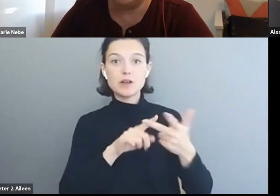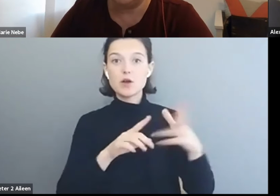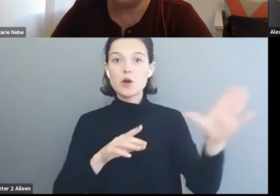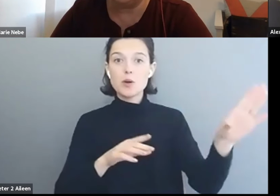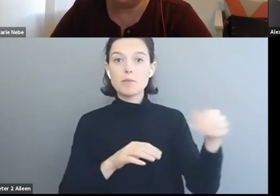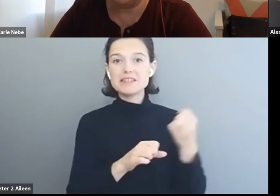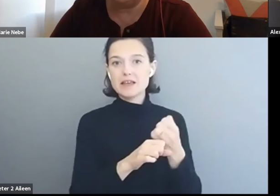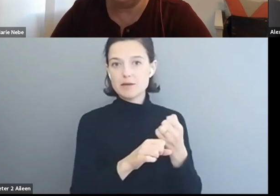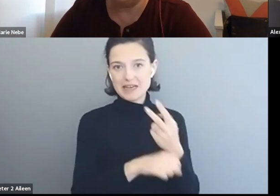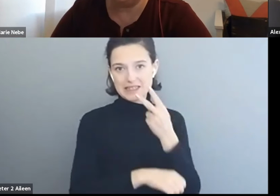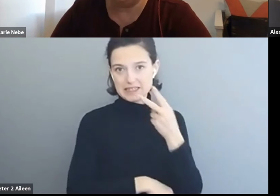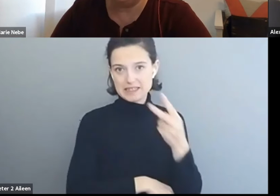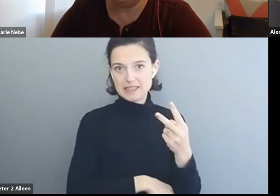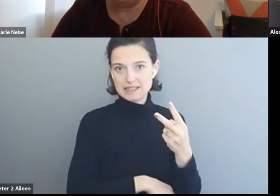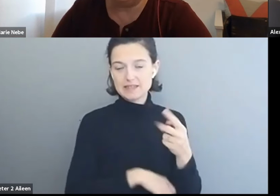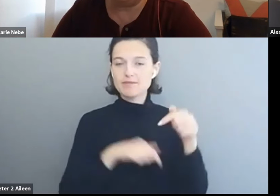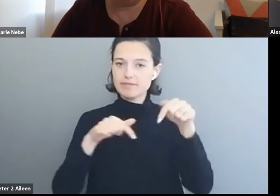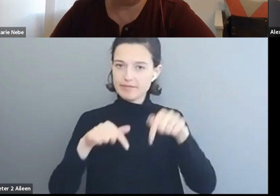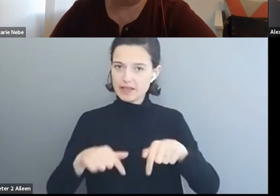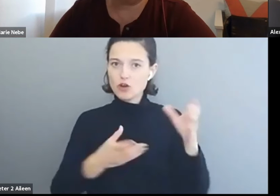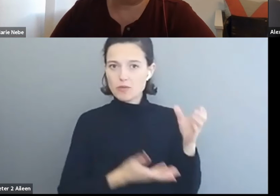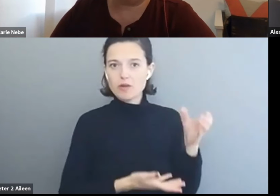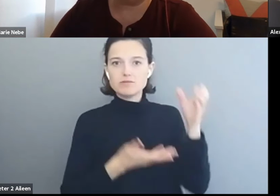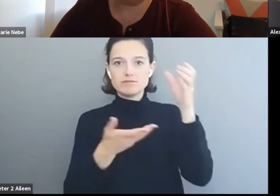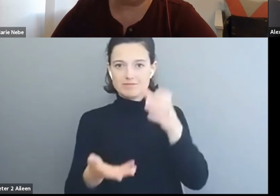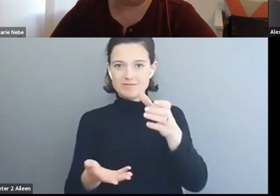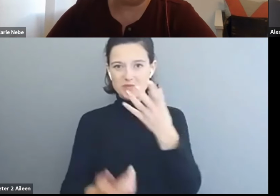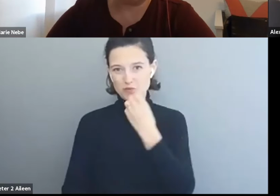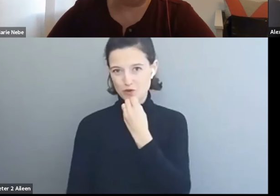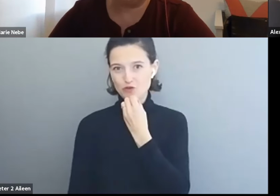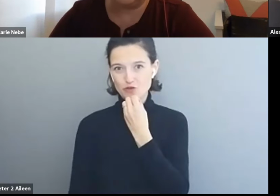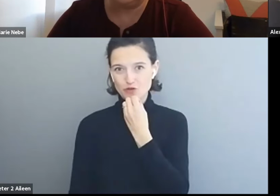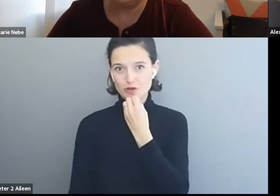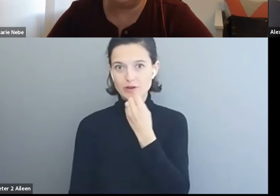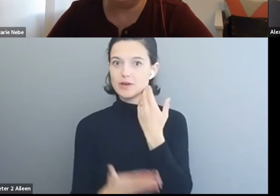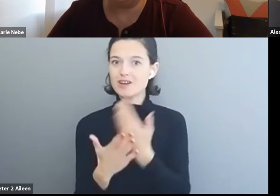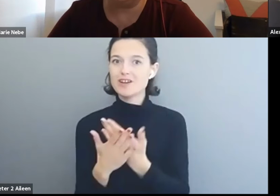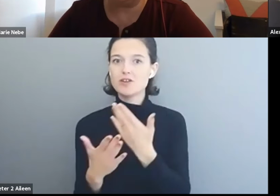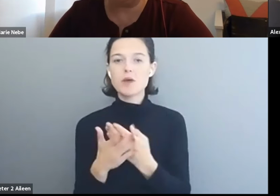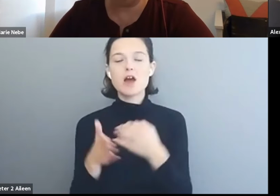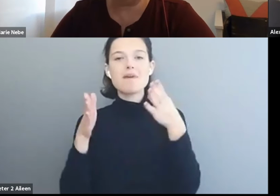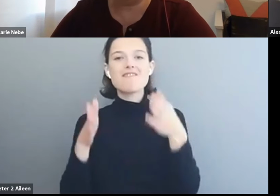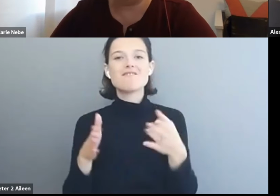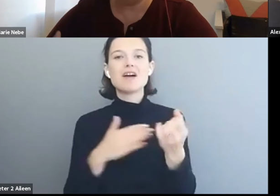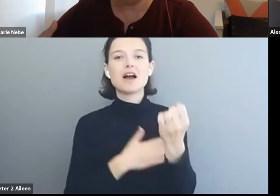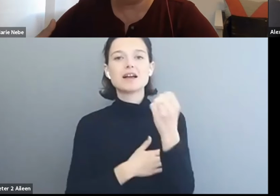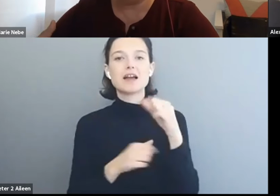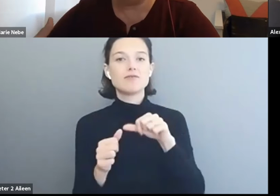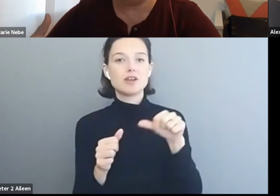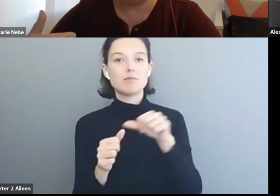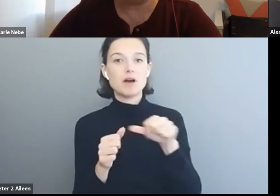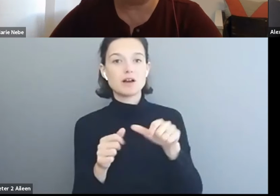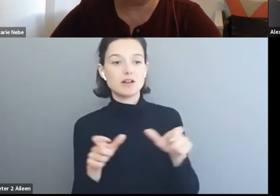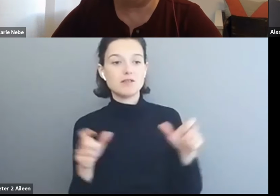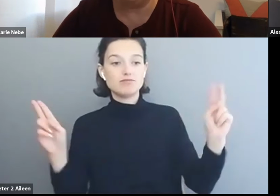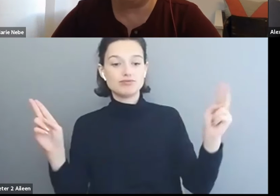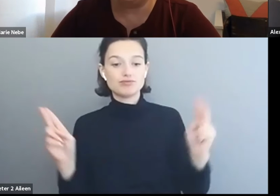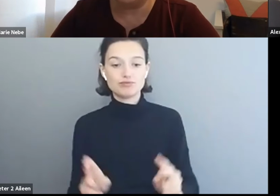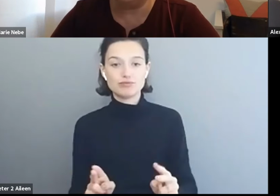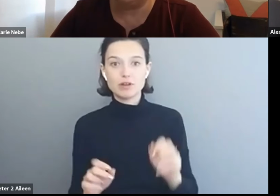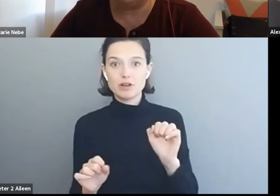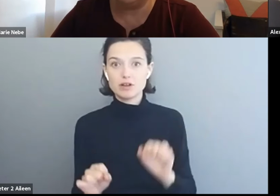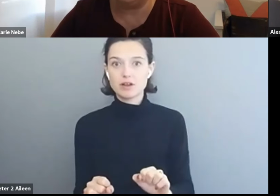noch mit in der Diskussion stellen, denn hier gibt es die Möglichkeit, zum Beispiel Fachkräftemangel entgegenzuwirken, ne, oder Menschen,